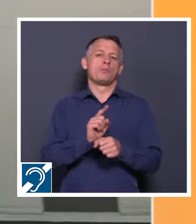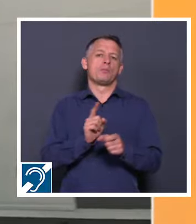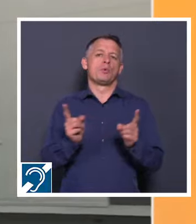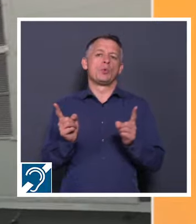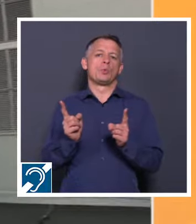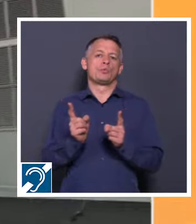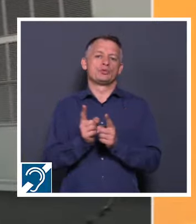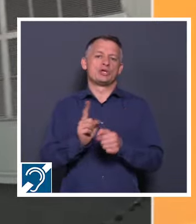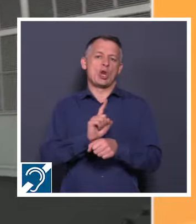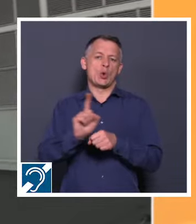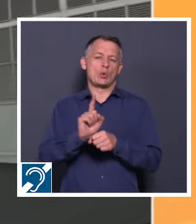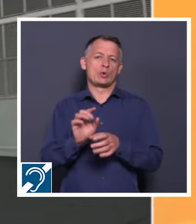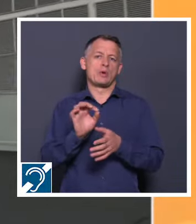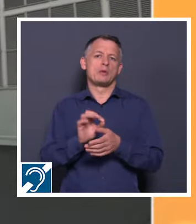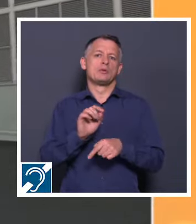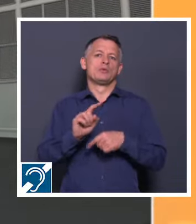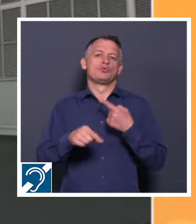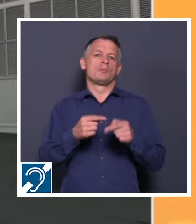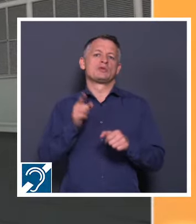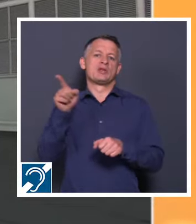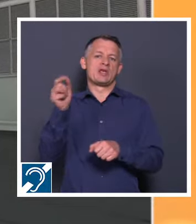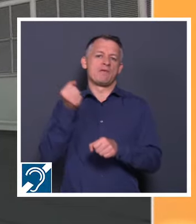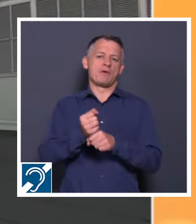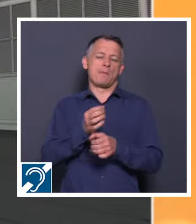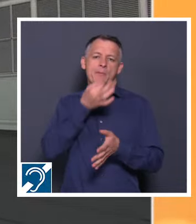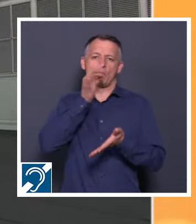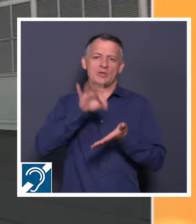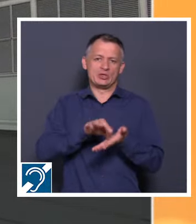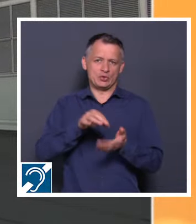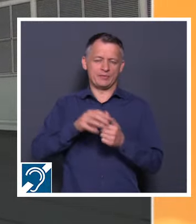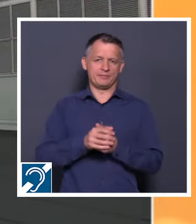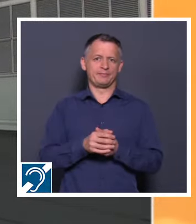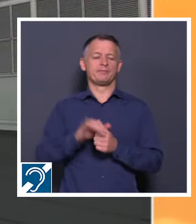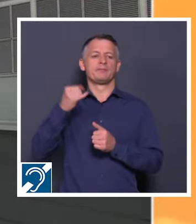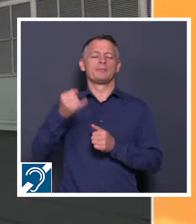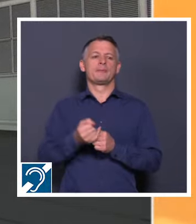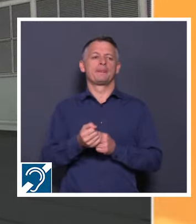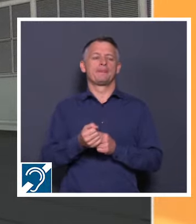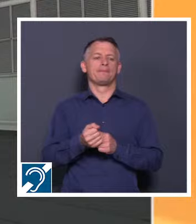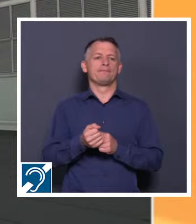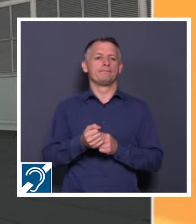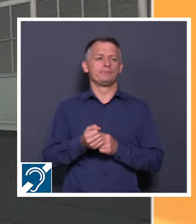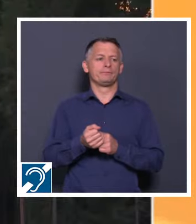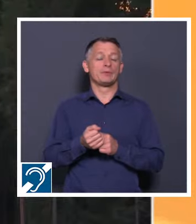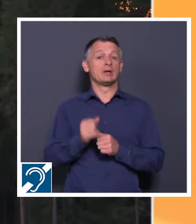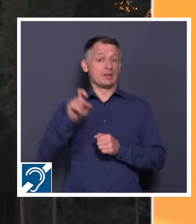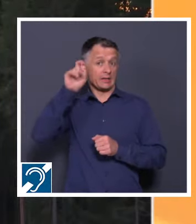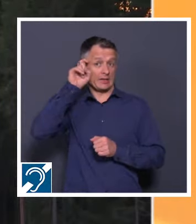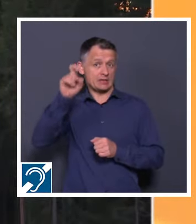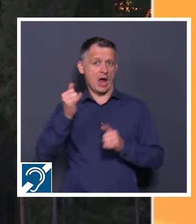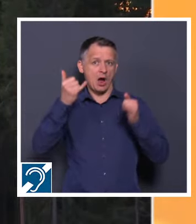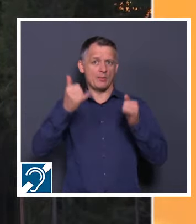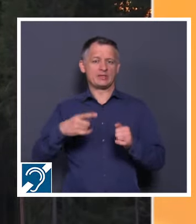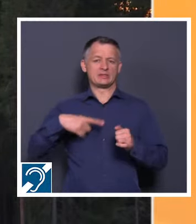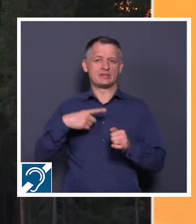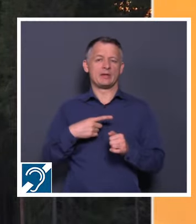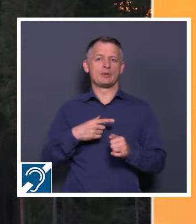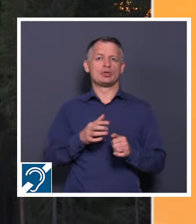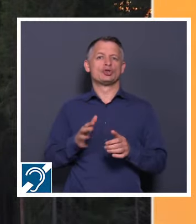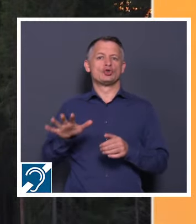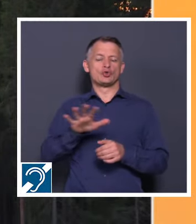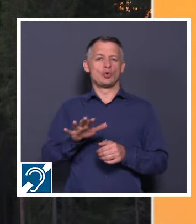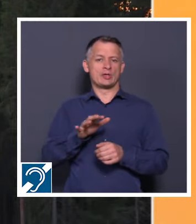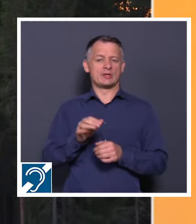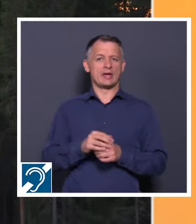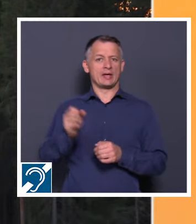mai puțin într-o economie a rezultatelor, așa cum eram obișnuiți până acum câțiva ani. Cred că ne aflăm într-o bulă de